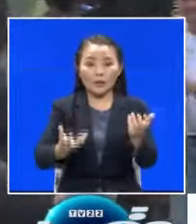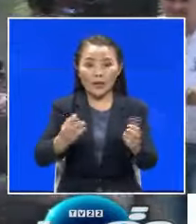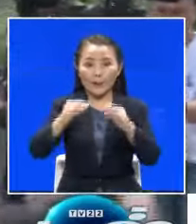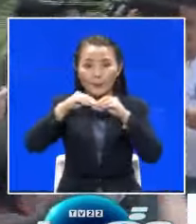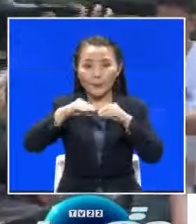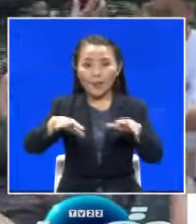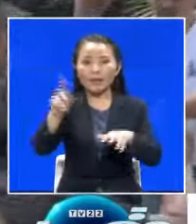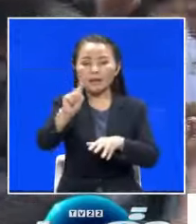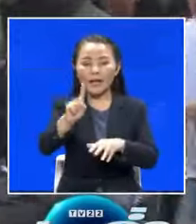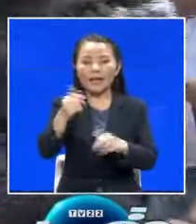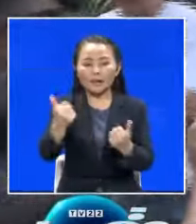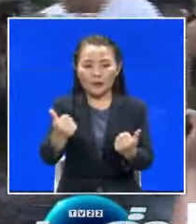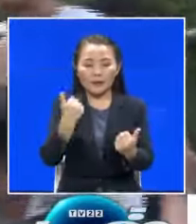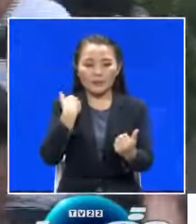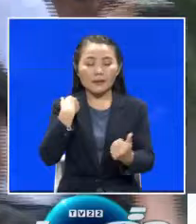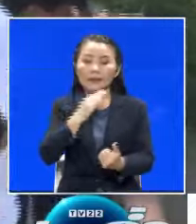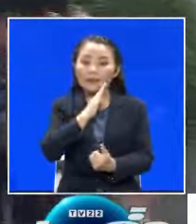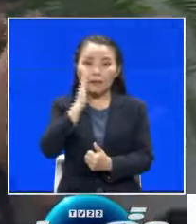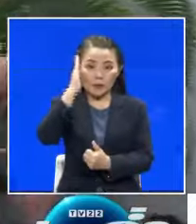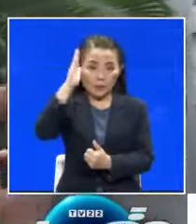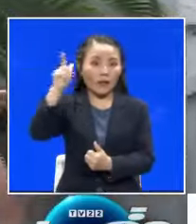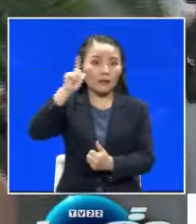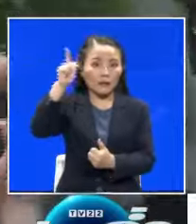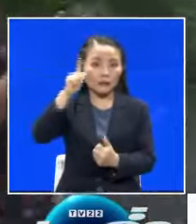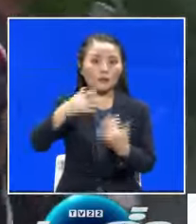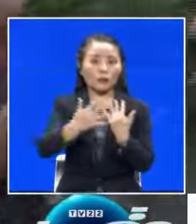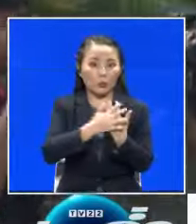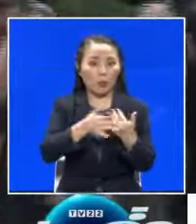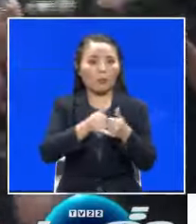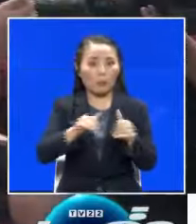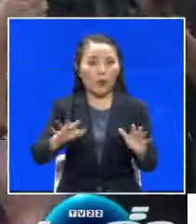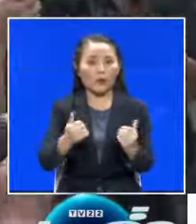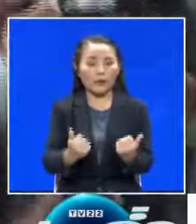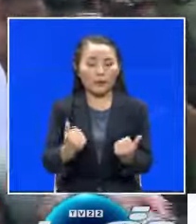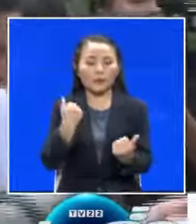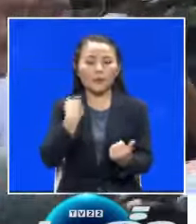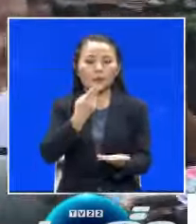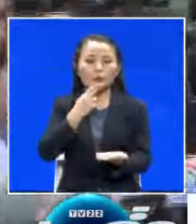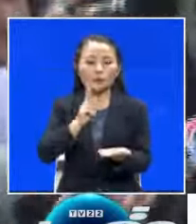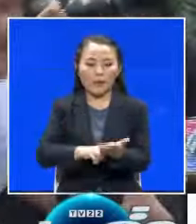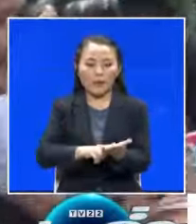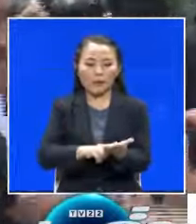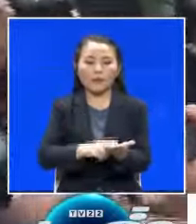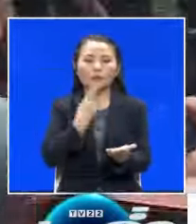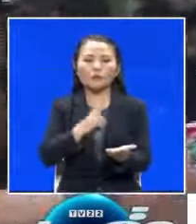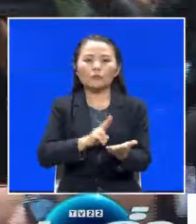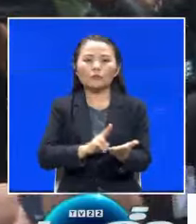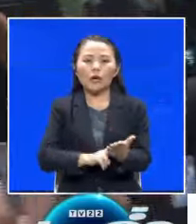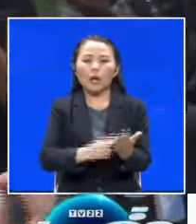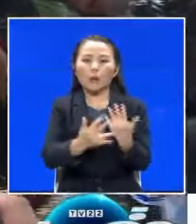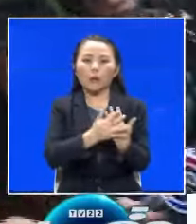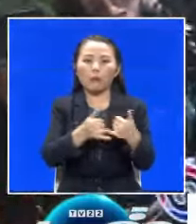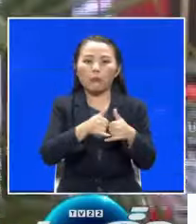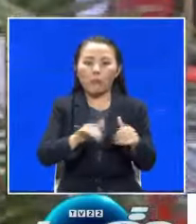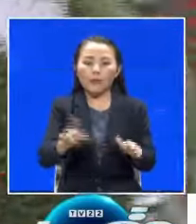ผยถึงภาพรวมที่จะเกิดขึ้นหลังจากคุณทักษิณได้รับการพักโทษบอกว่าเบื้องต้นหนังสือแจ้งการพักโทษสำหรับผู้ต้องขังนั้นจะอยู่ใน